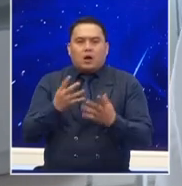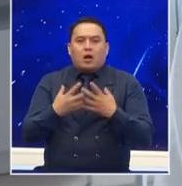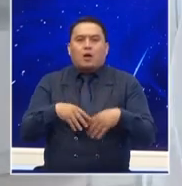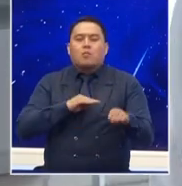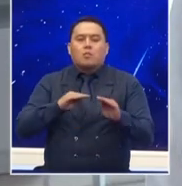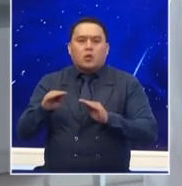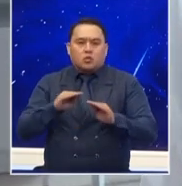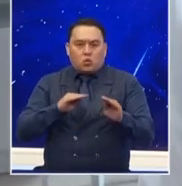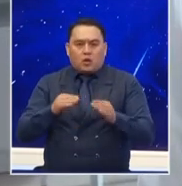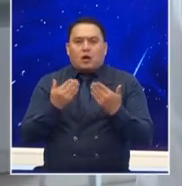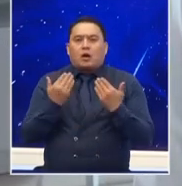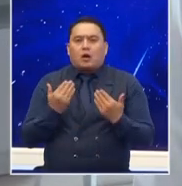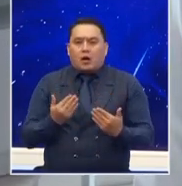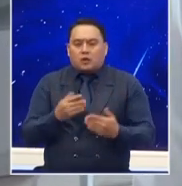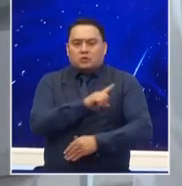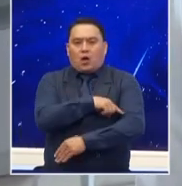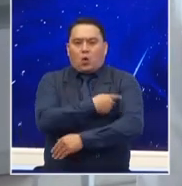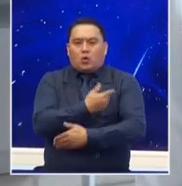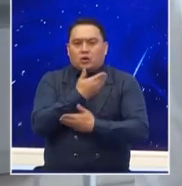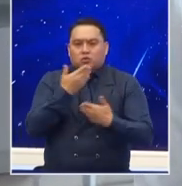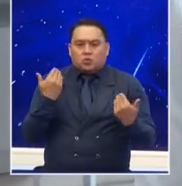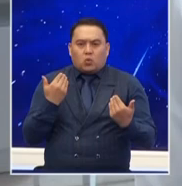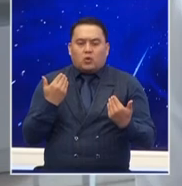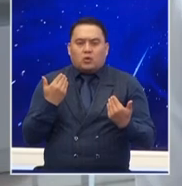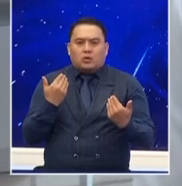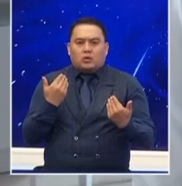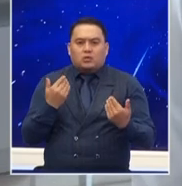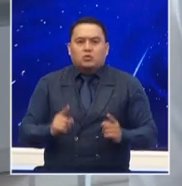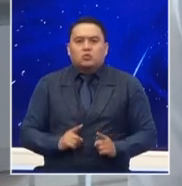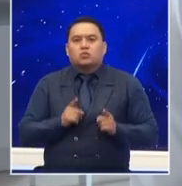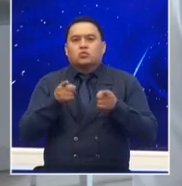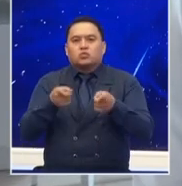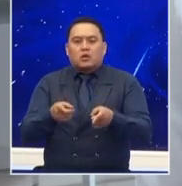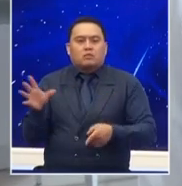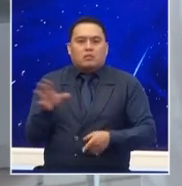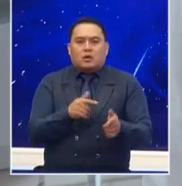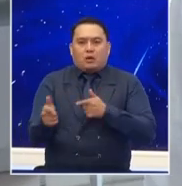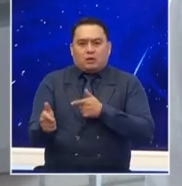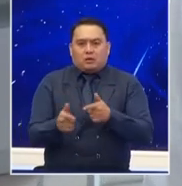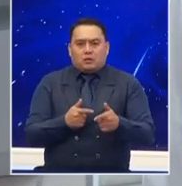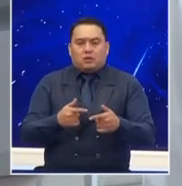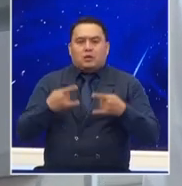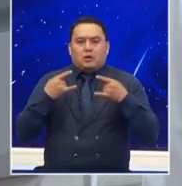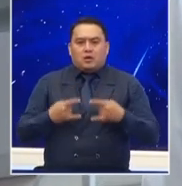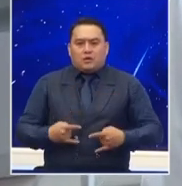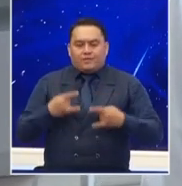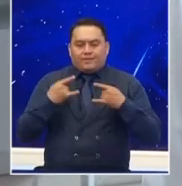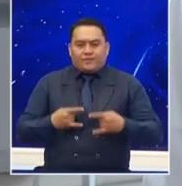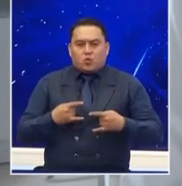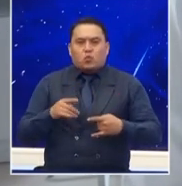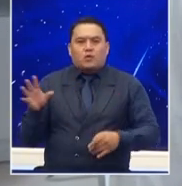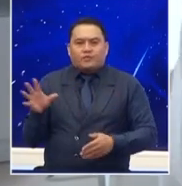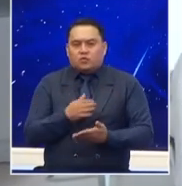Бұл енді қазіргі уақытта науқас жоқ бізде. Науқас түскен жағдайда барлығы дайын, 2 рентген аппарат, 2 флюорографиялық